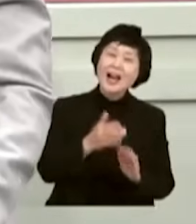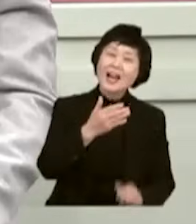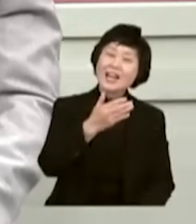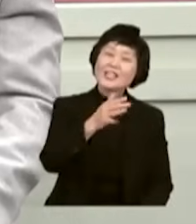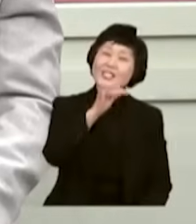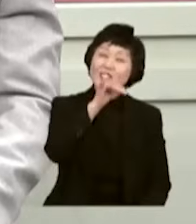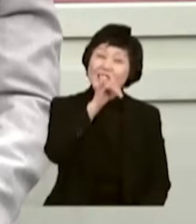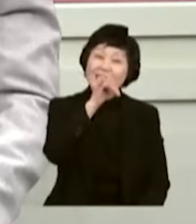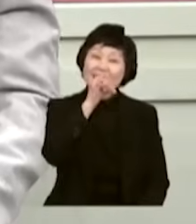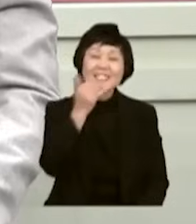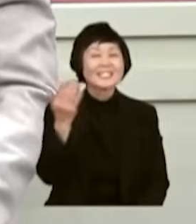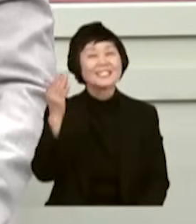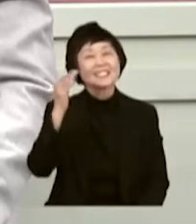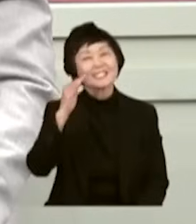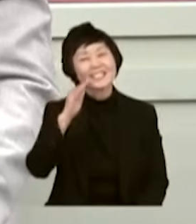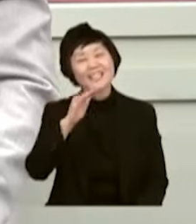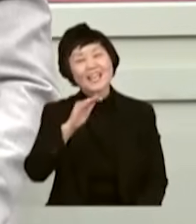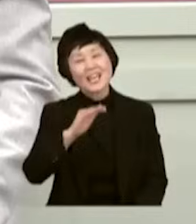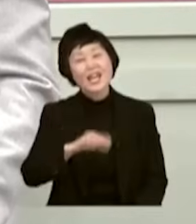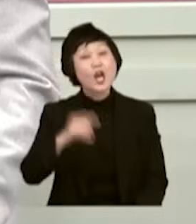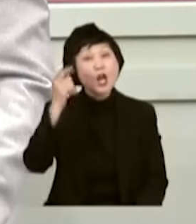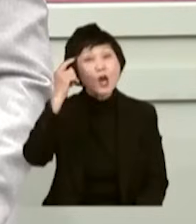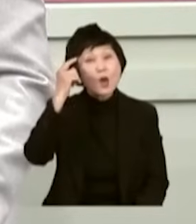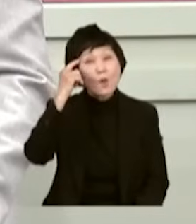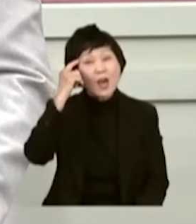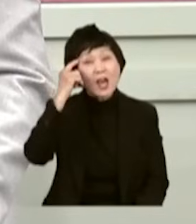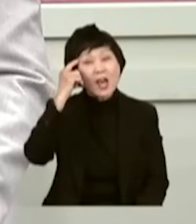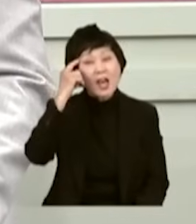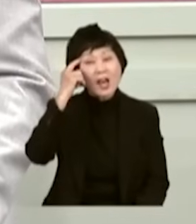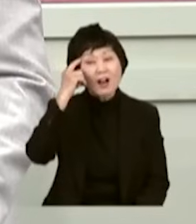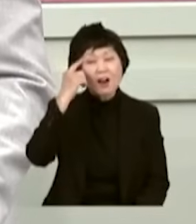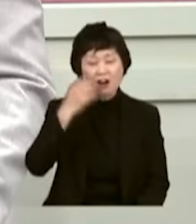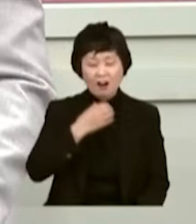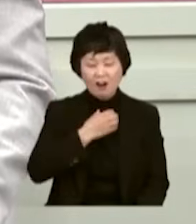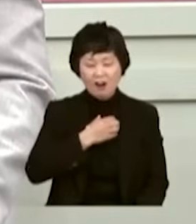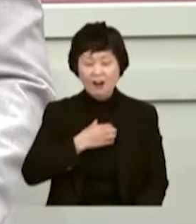수 있는데 왜